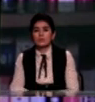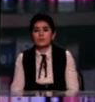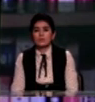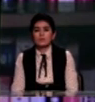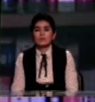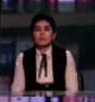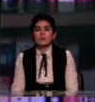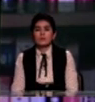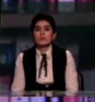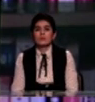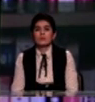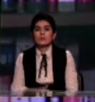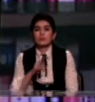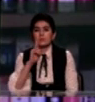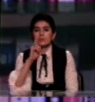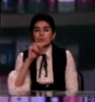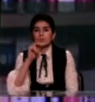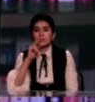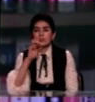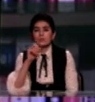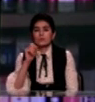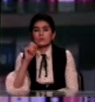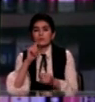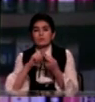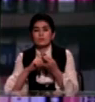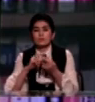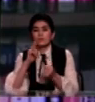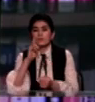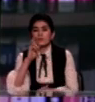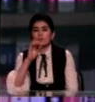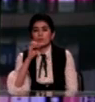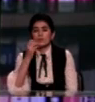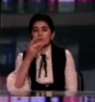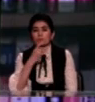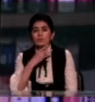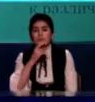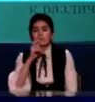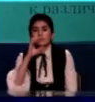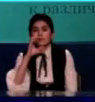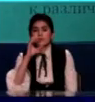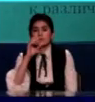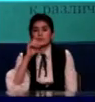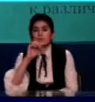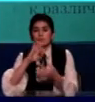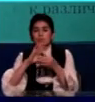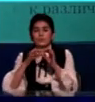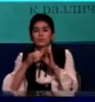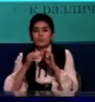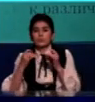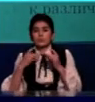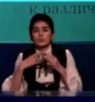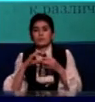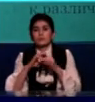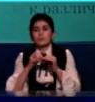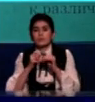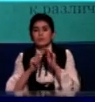узлов. Окологлоточное кольцо и пара узлов брюшной нервной цепочки. Нервная цепочка берет